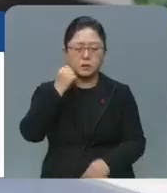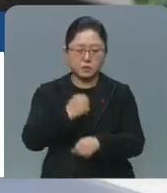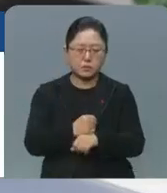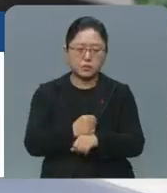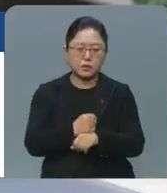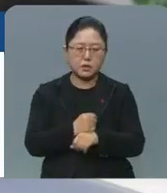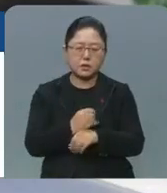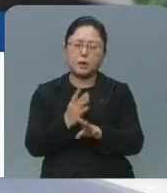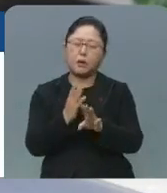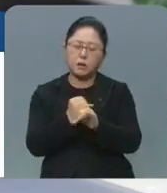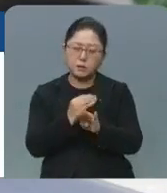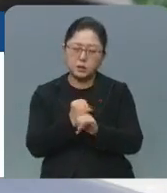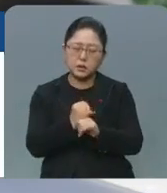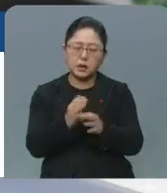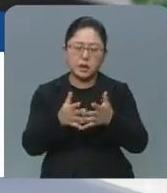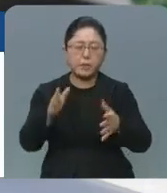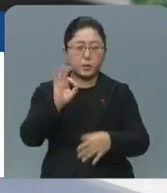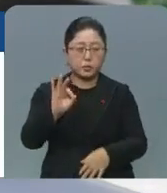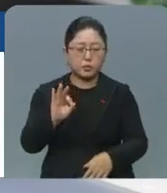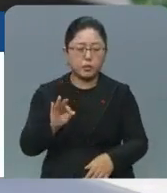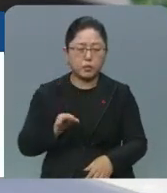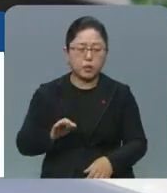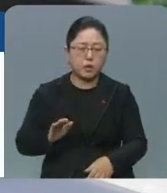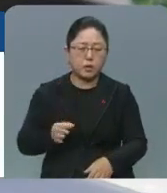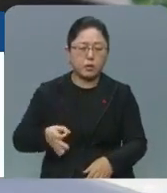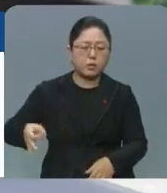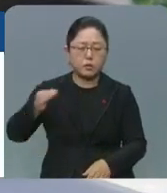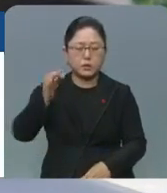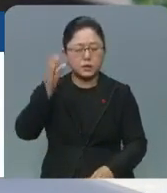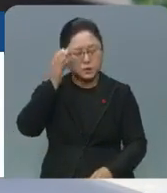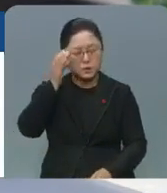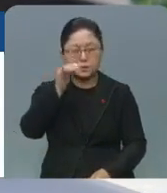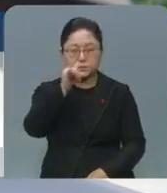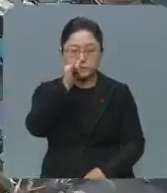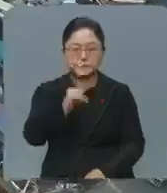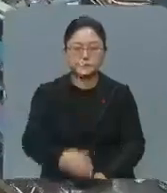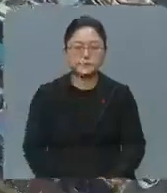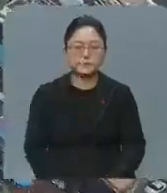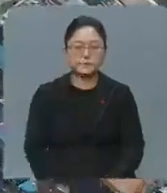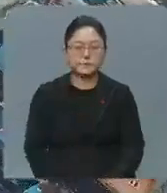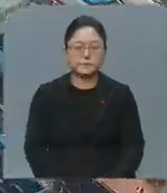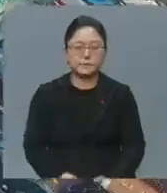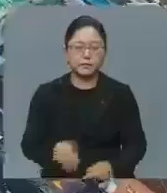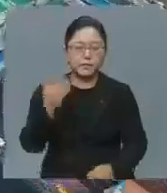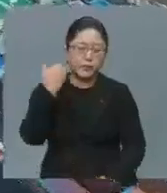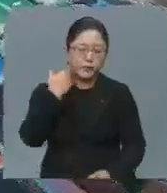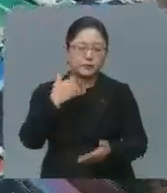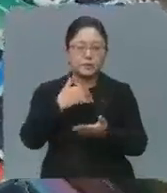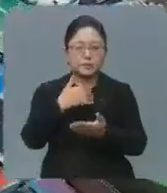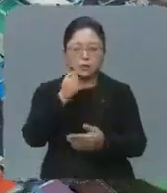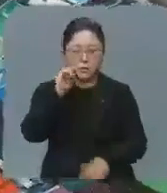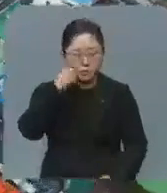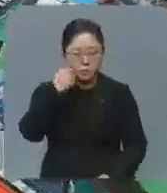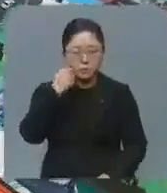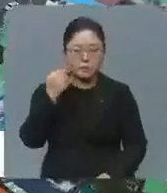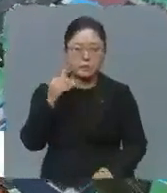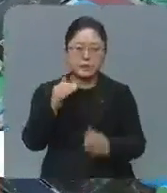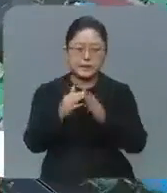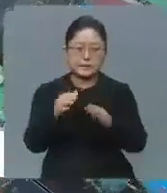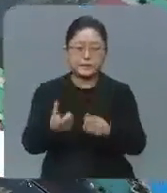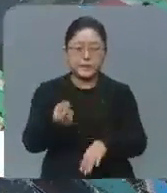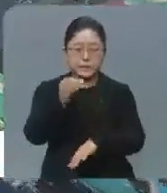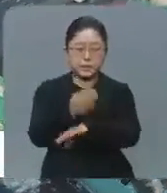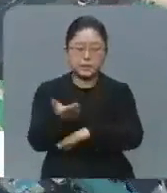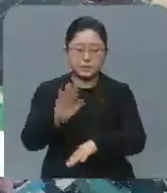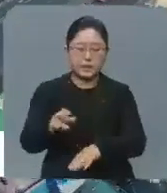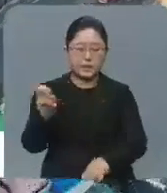하고 또 언젠간 또 오를 것이라는 그런 기대도 있거든요. 전세난으로 내 집 마련의 꿈이 앞당겨지긴 했지만